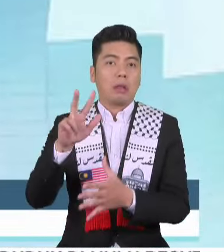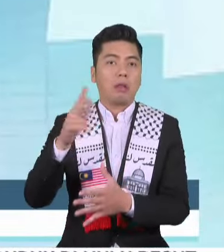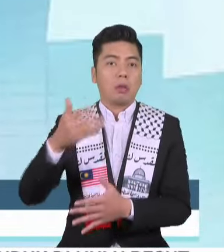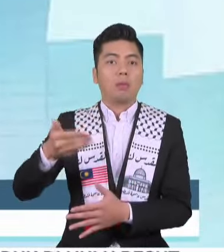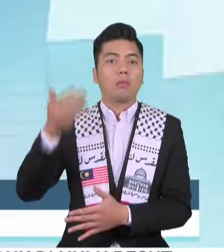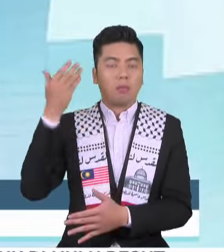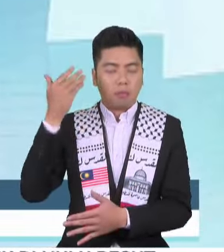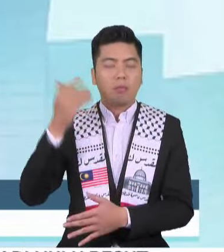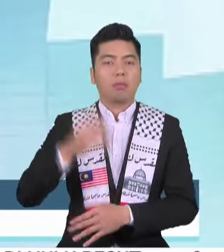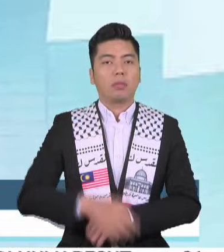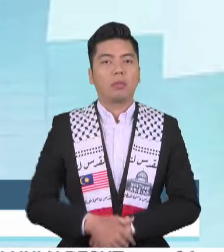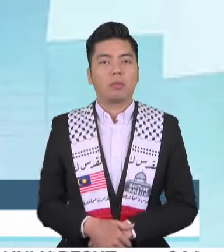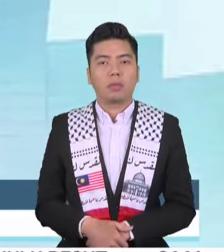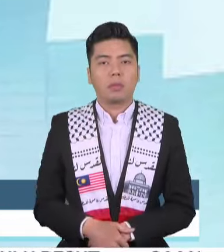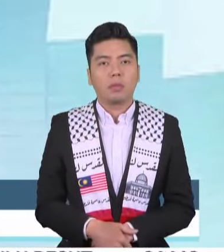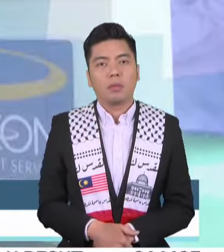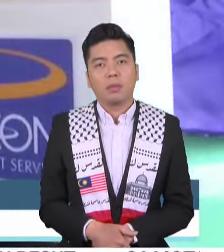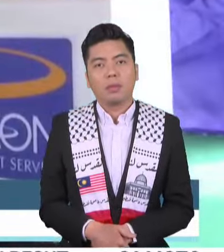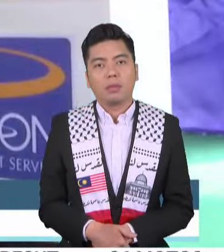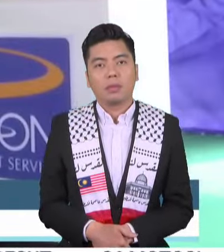berkenaan akan dipertingkatkan.